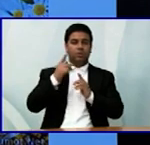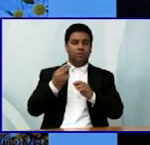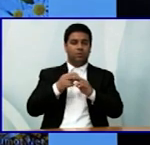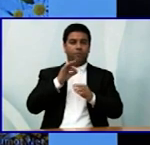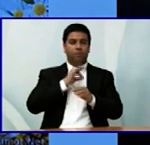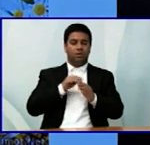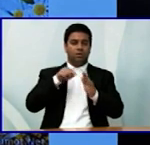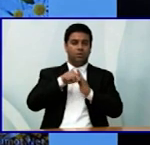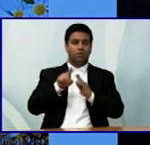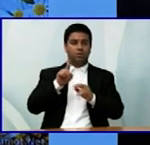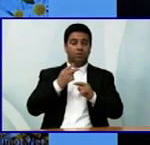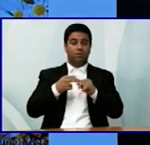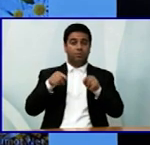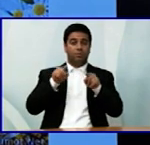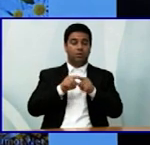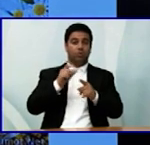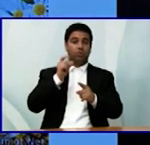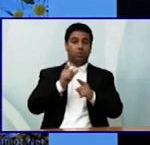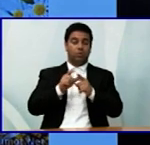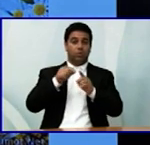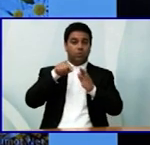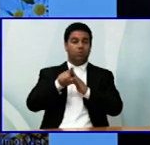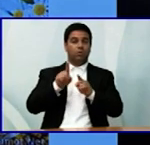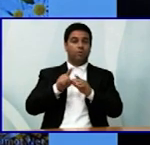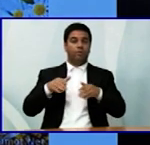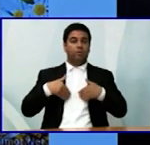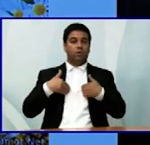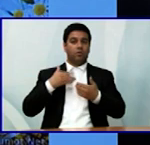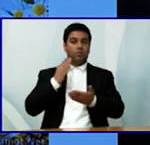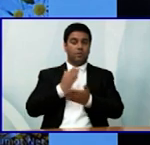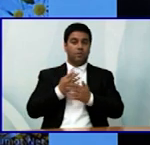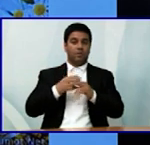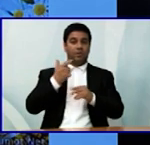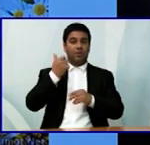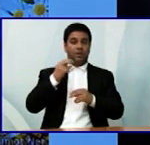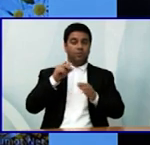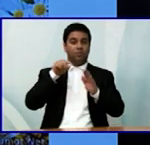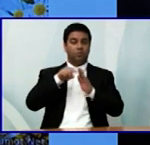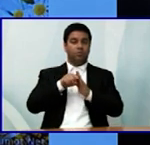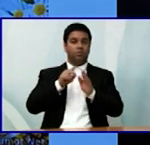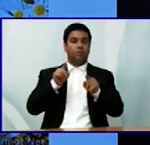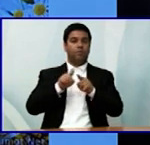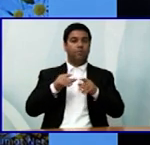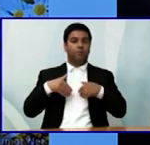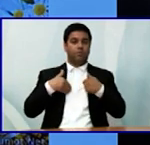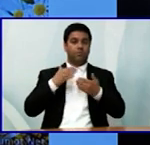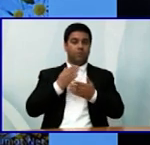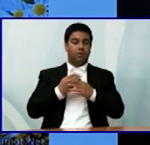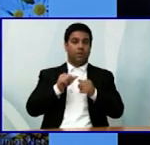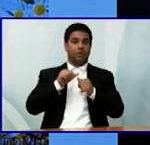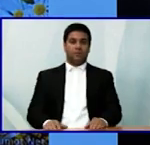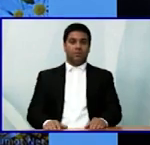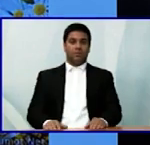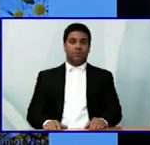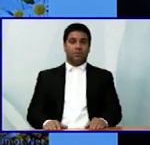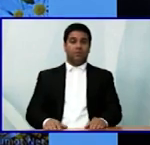xususiyatlari bilan birga so'zning foydali xususiyatlariga ham, gapning foydali xususiyatlariga ham alohida to'xtalib